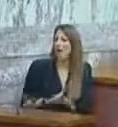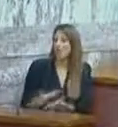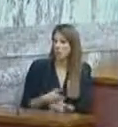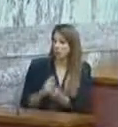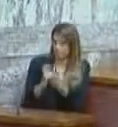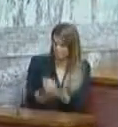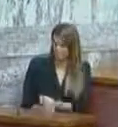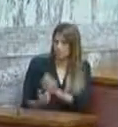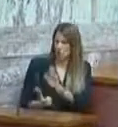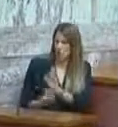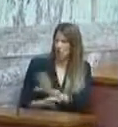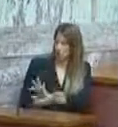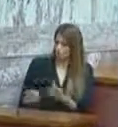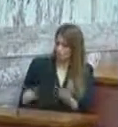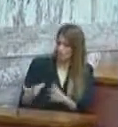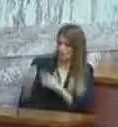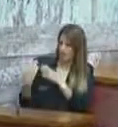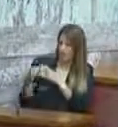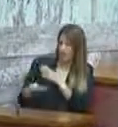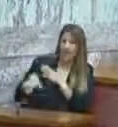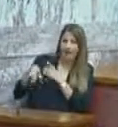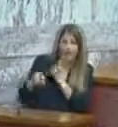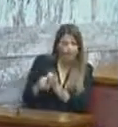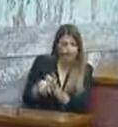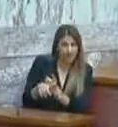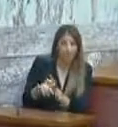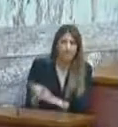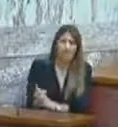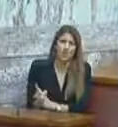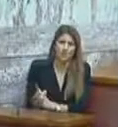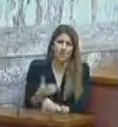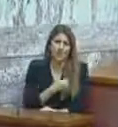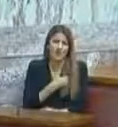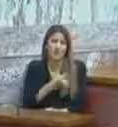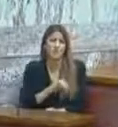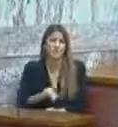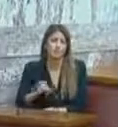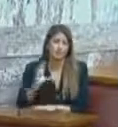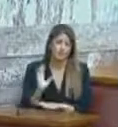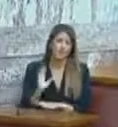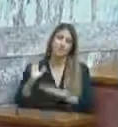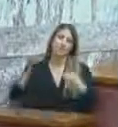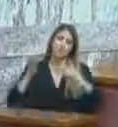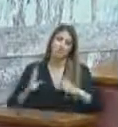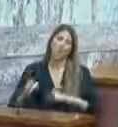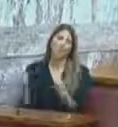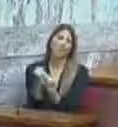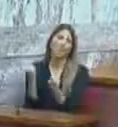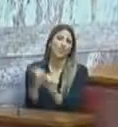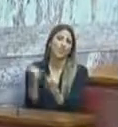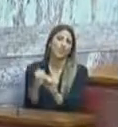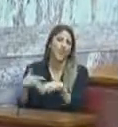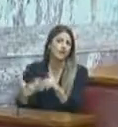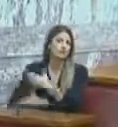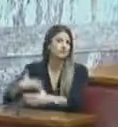εγκληματική δραστηριότητα ή εισαγγελέας διαφοράς? Όχι. Προχωράει και κάνει τη δουλειά της και βεβαίως θα έχει ενδιαφέρον να